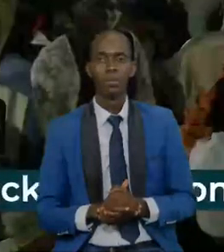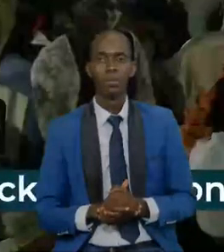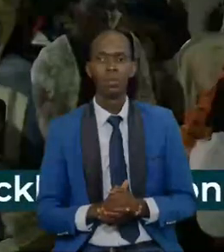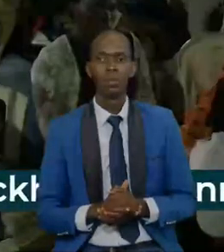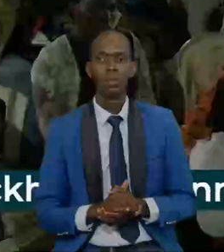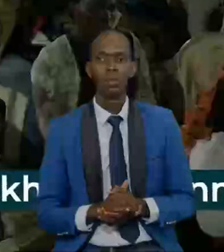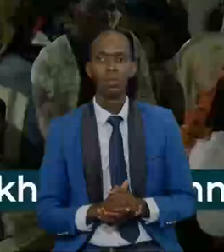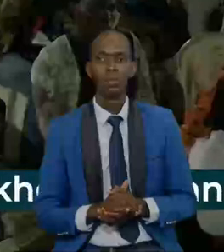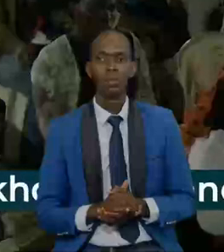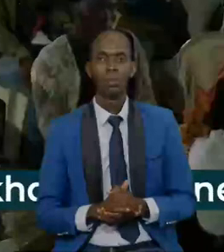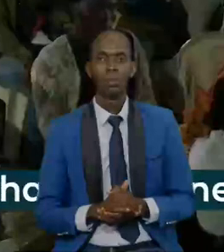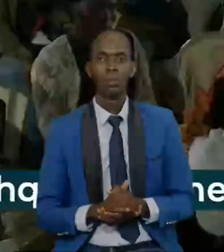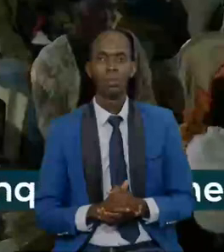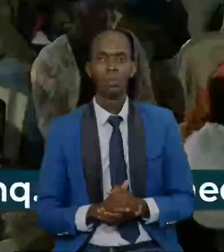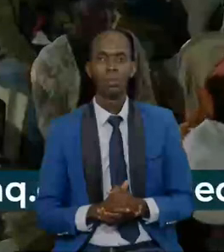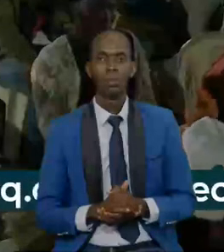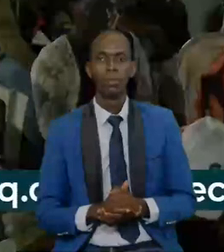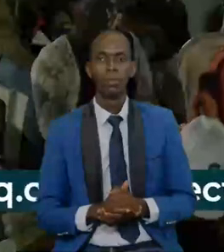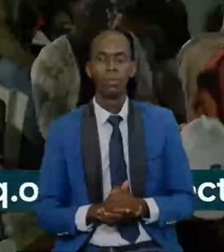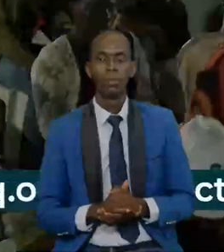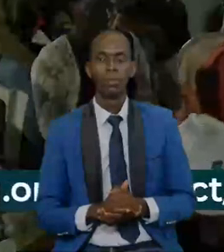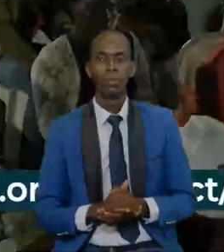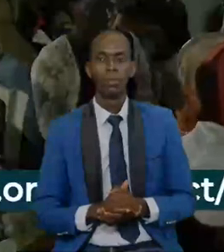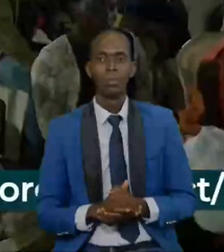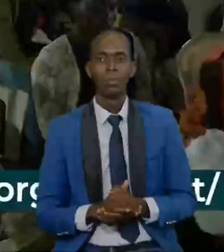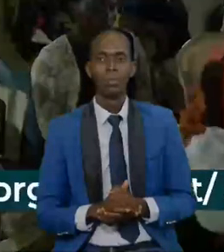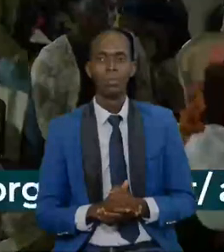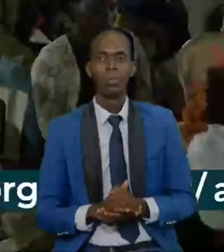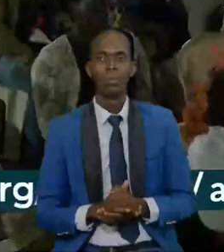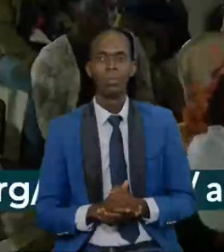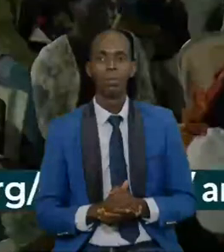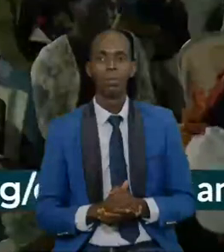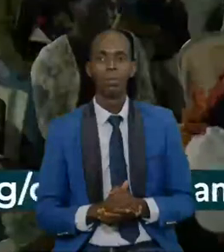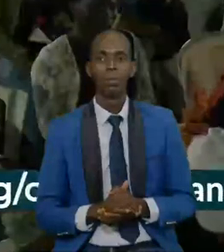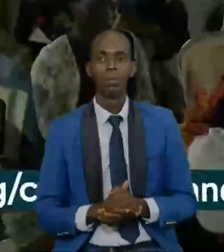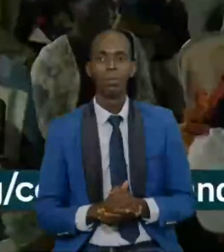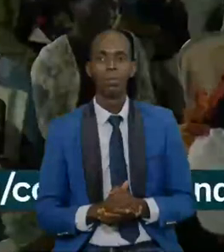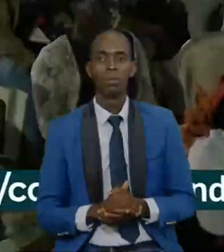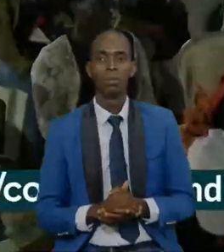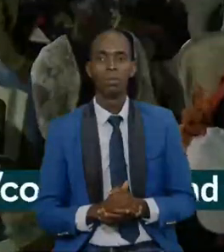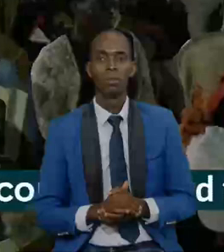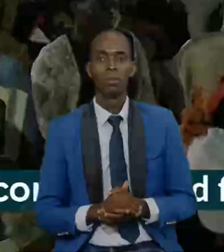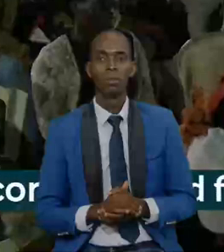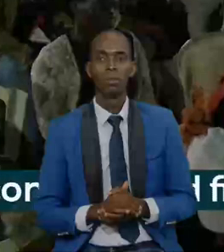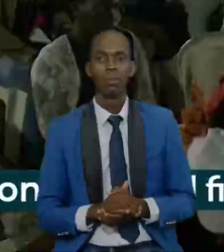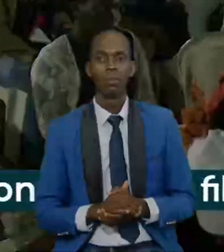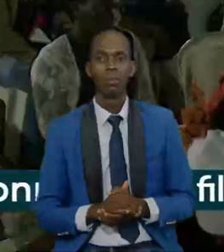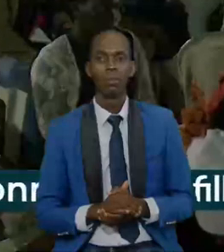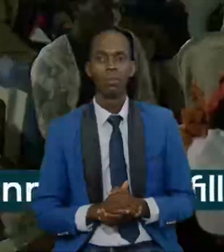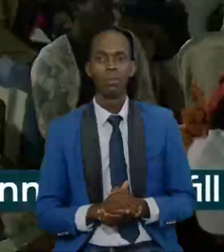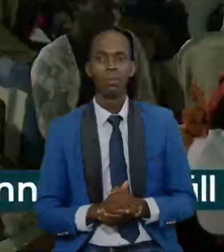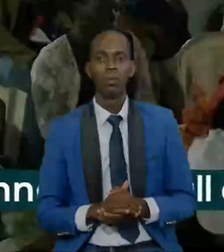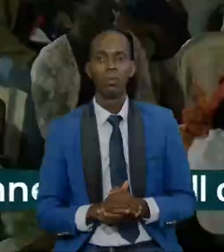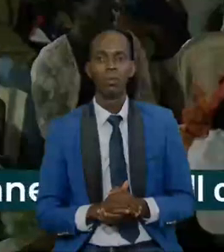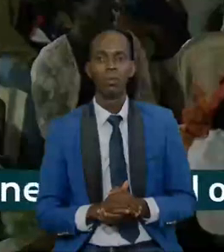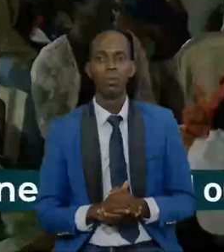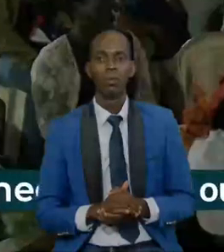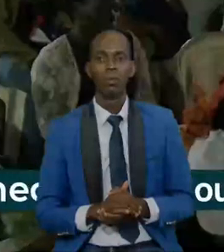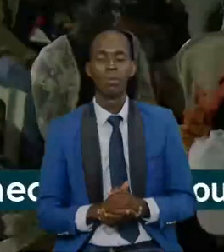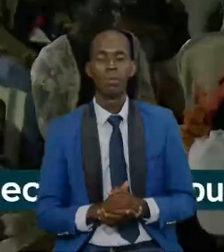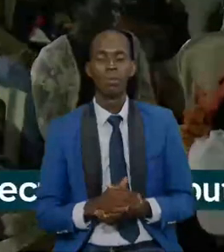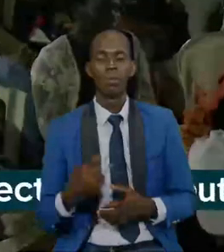Nous avons à vous annoncer les petites annonces comme suit. We